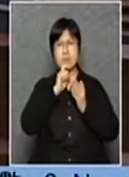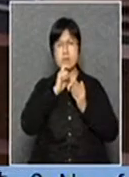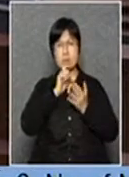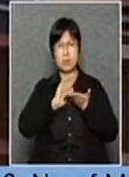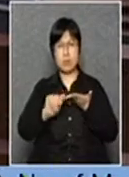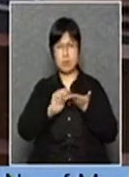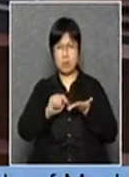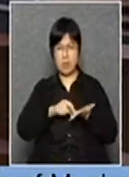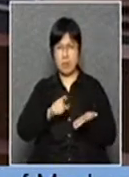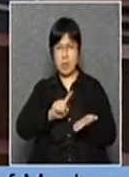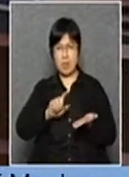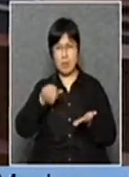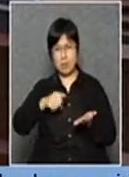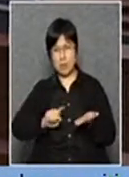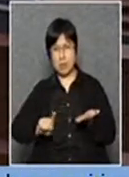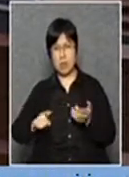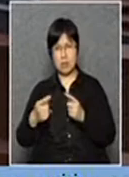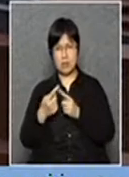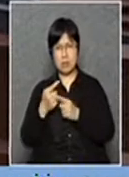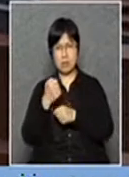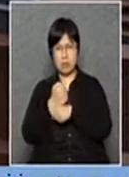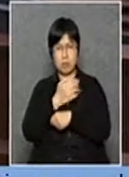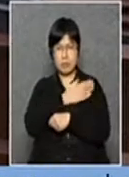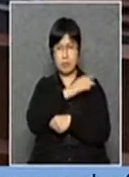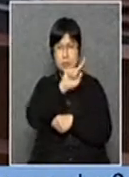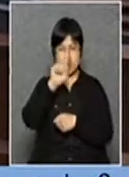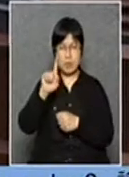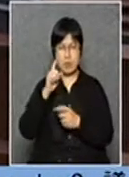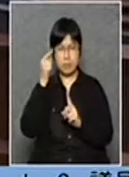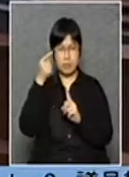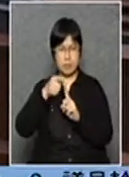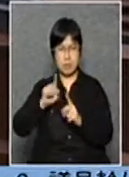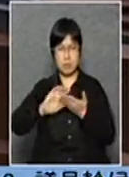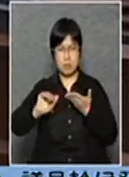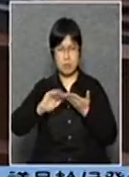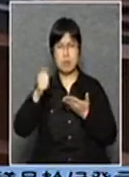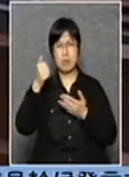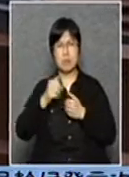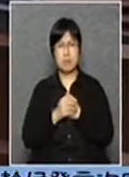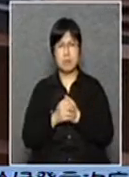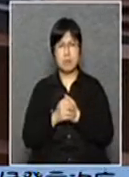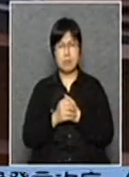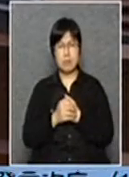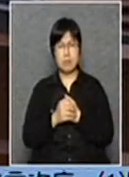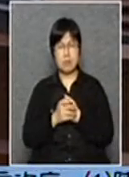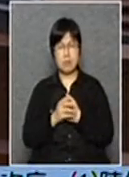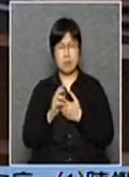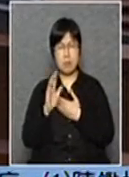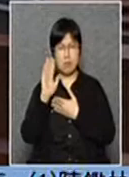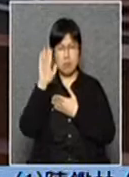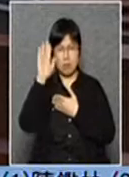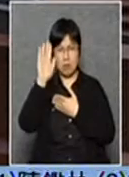講明係咩原因啊？有啲咩人做啲乜嘢啊？咁有啲乜嘢嘅宗旨啊？咁係清楚啲嘅。到後來咧，可能為